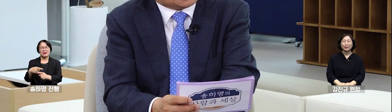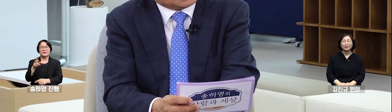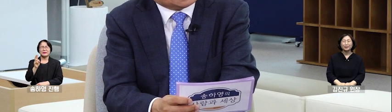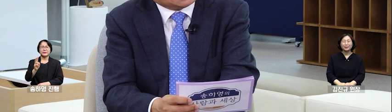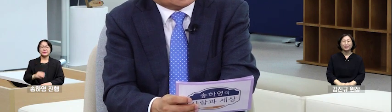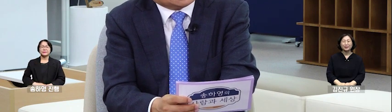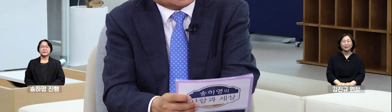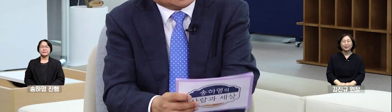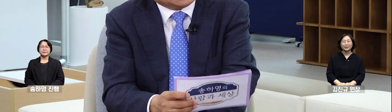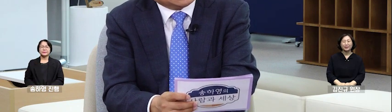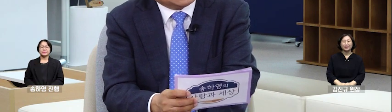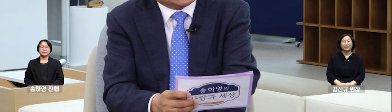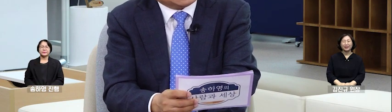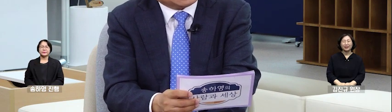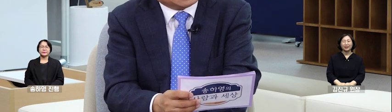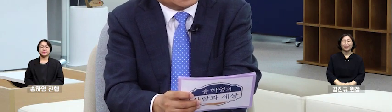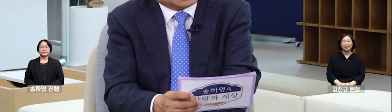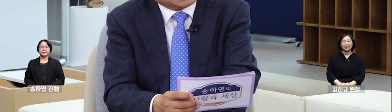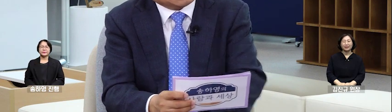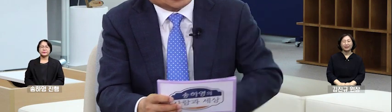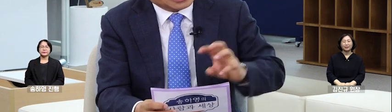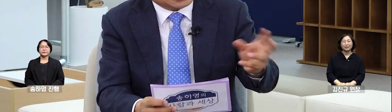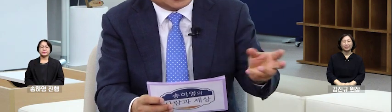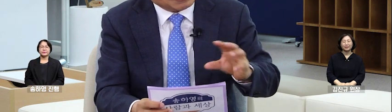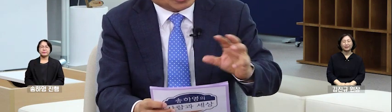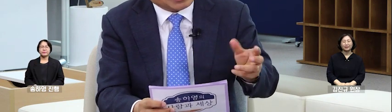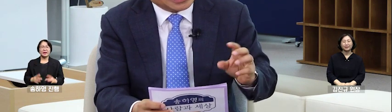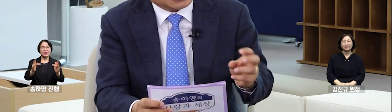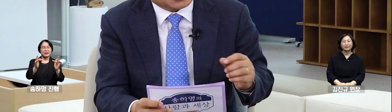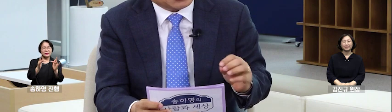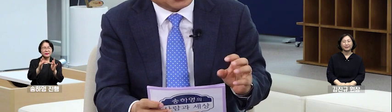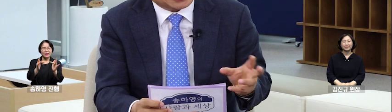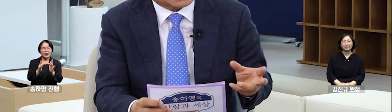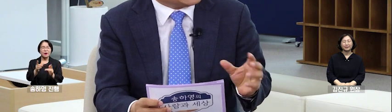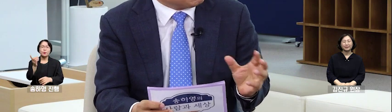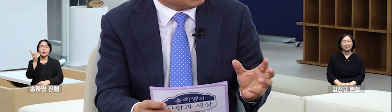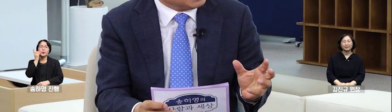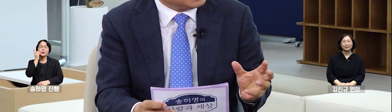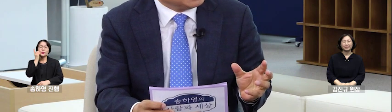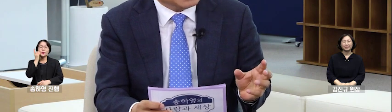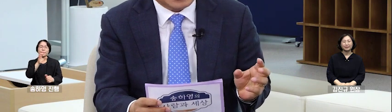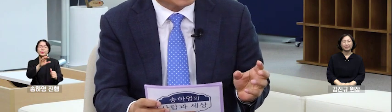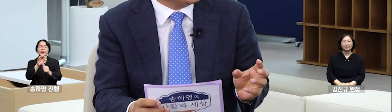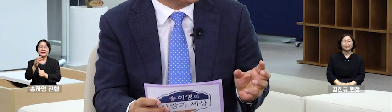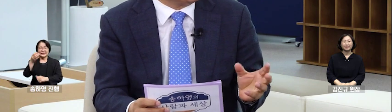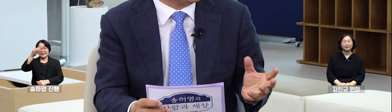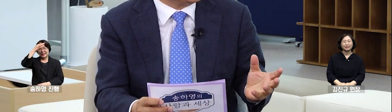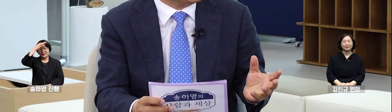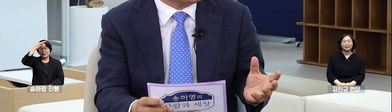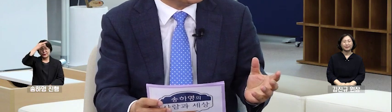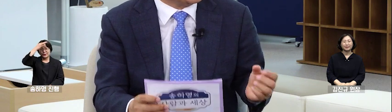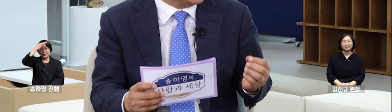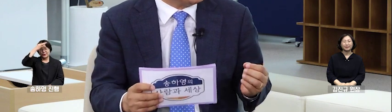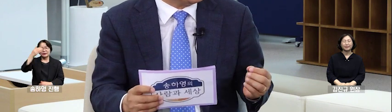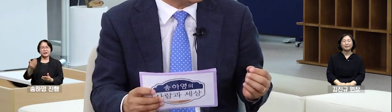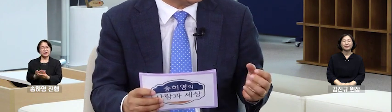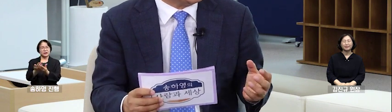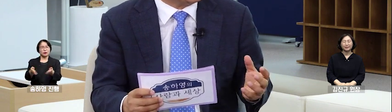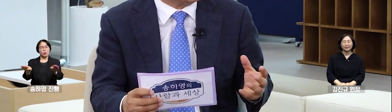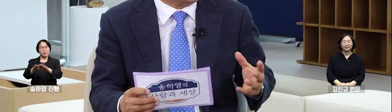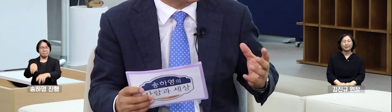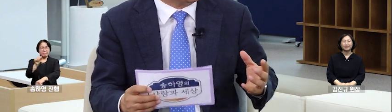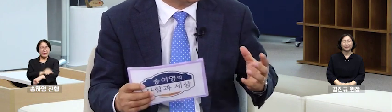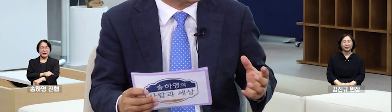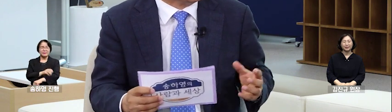그래 어쩌면 이 온라인에는 모바일을 이용하는 기술 이런거는 우리 진 5월이 굉장히 뛰어나